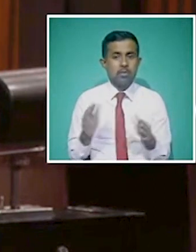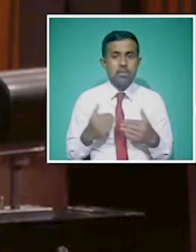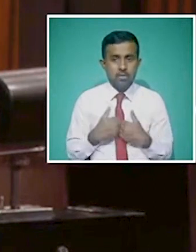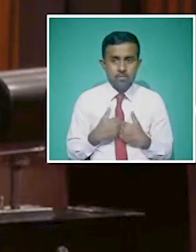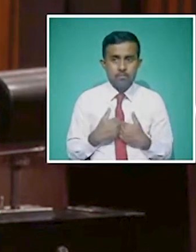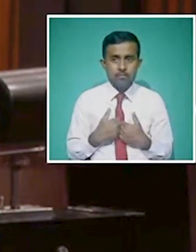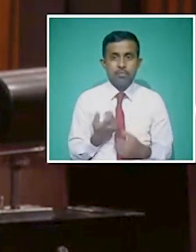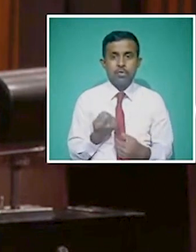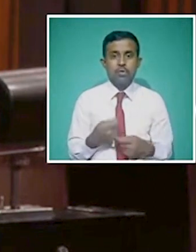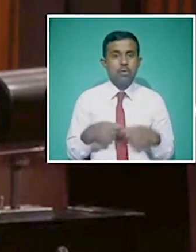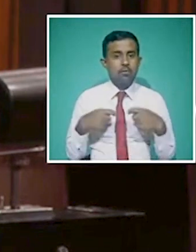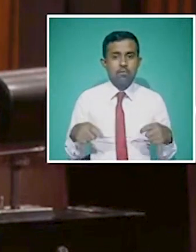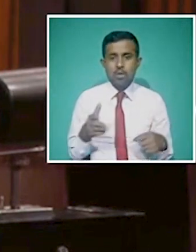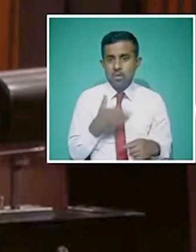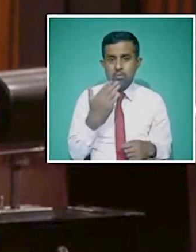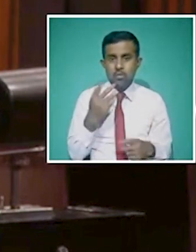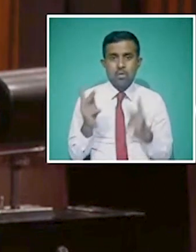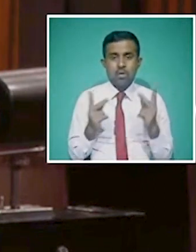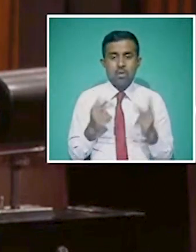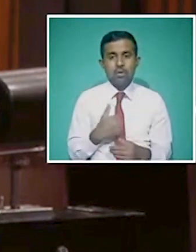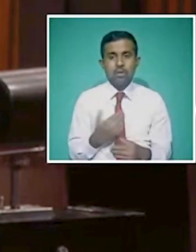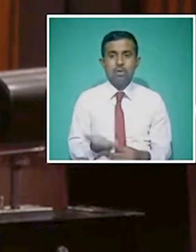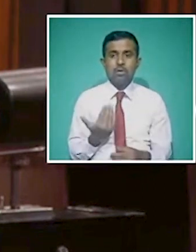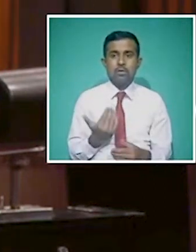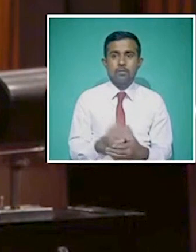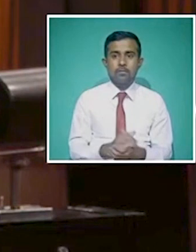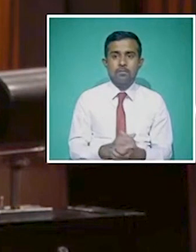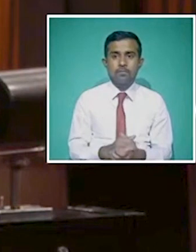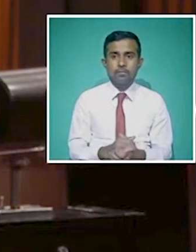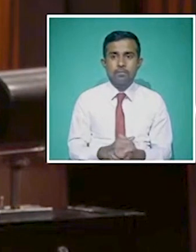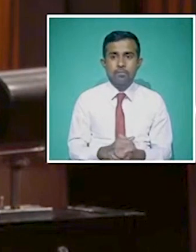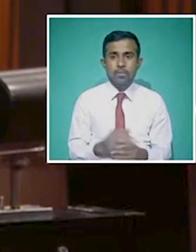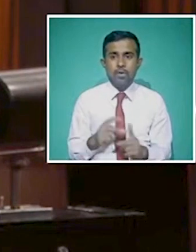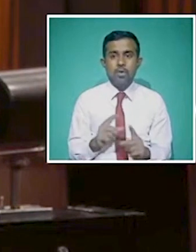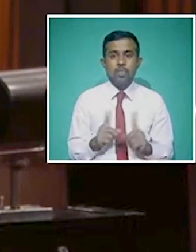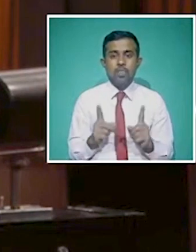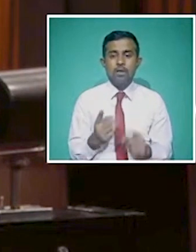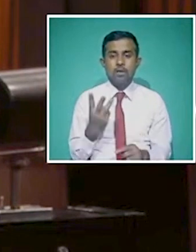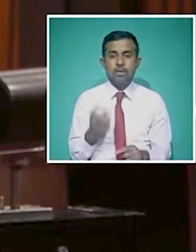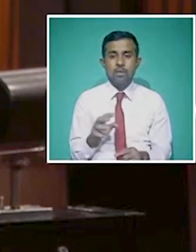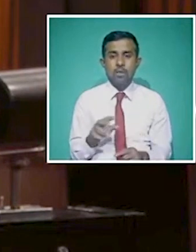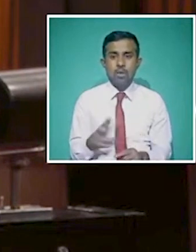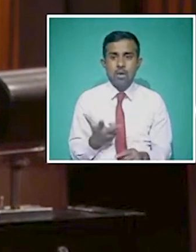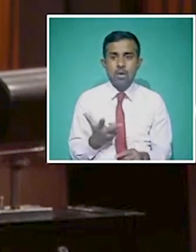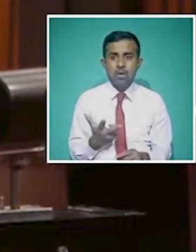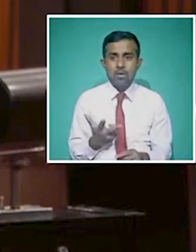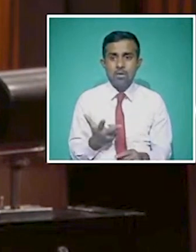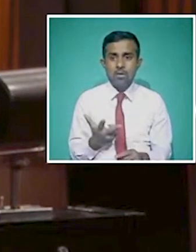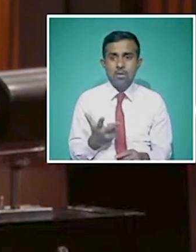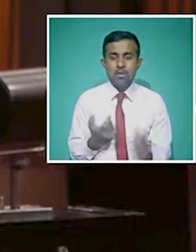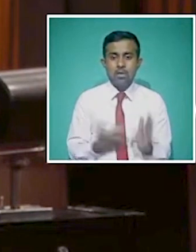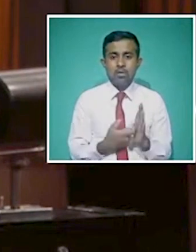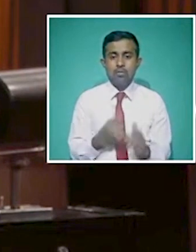එනවා දවසරම සුද්ධ වියදම් කරන්නේ ඩොලර් 10යි. මම ලංකාවේ මිනිස්සු ඊට වඩා වියදම් කරනවා. ඩොලර් 10 කියන්නේ 3800ක් විතර